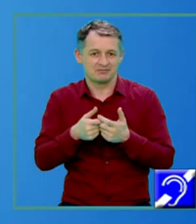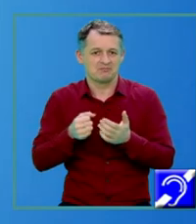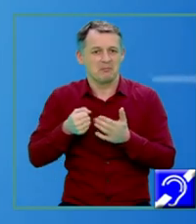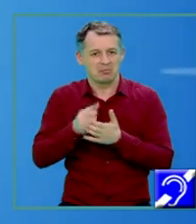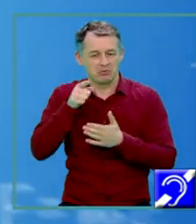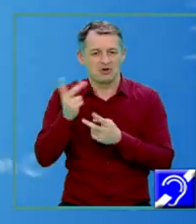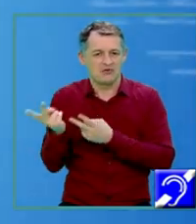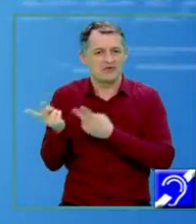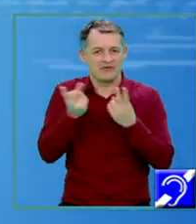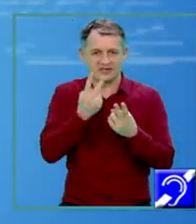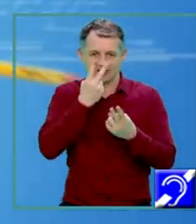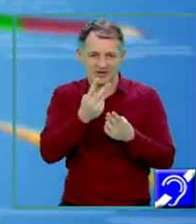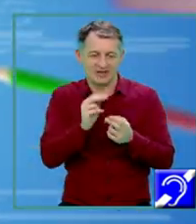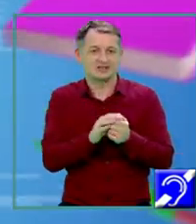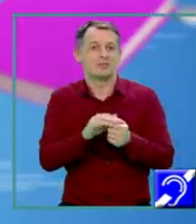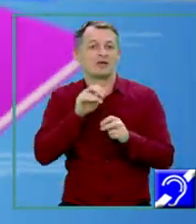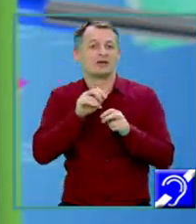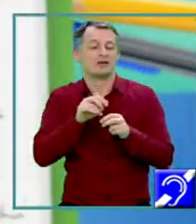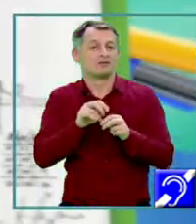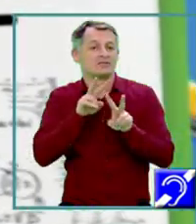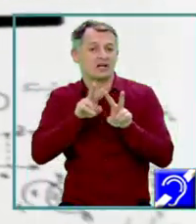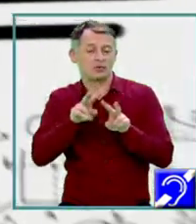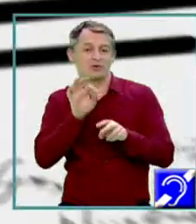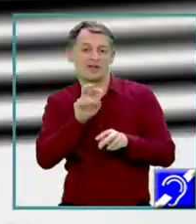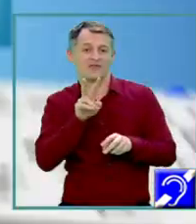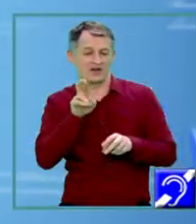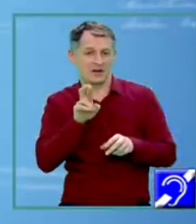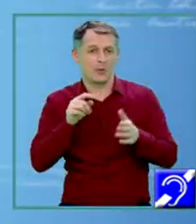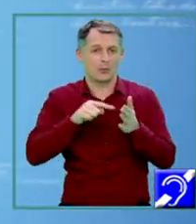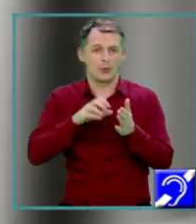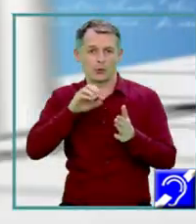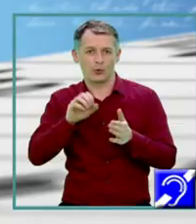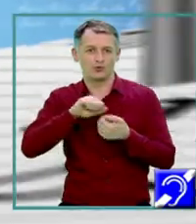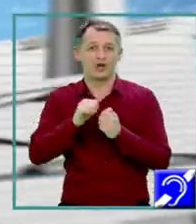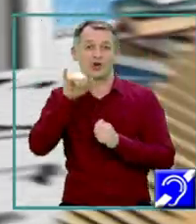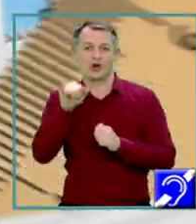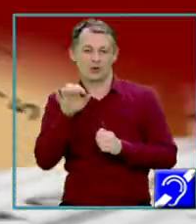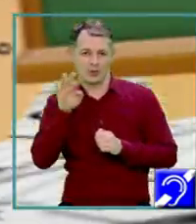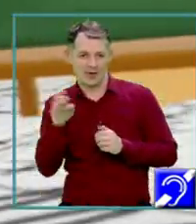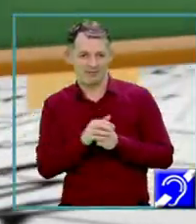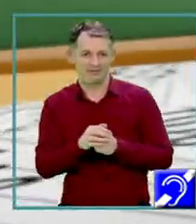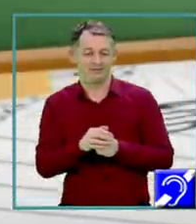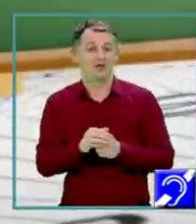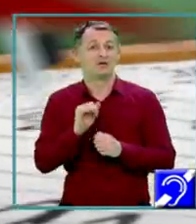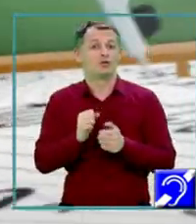de teleșcoală și online pe site-ul tvr.ro sau pe canalul de YouTube al TVR. Suporturile de curs